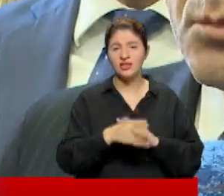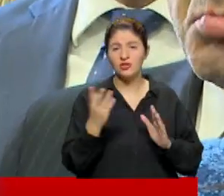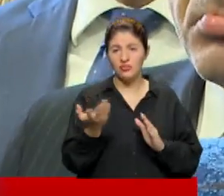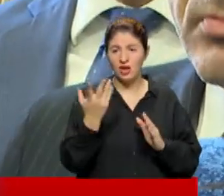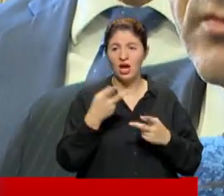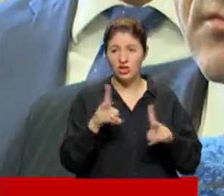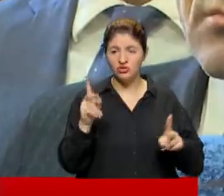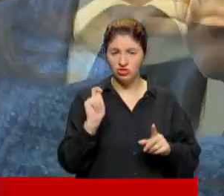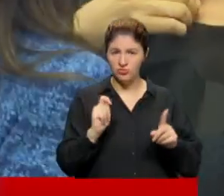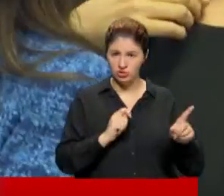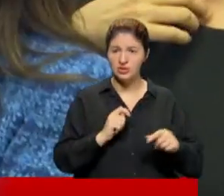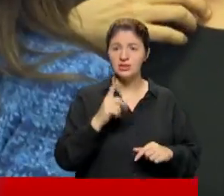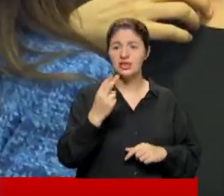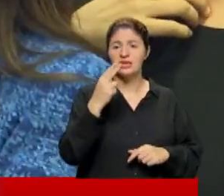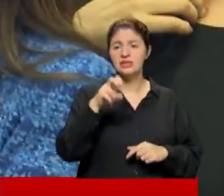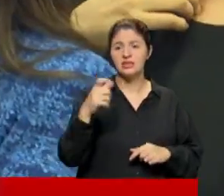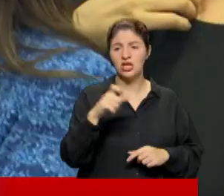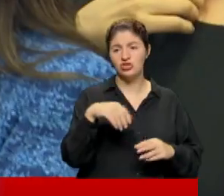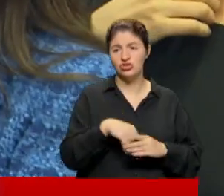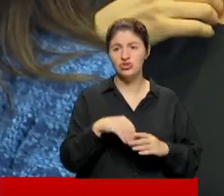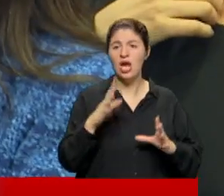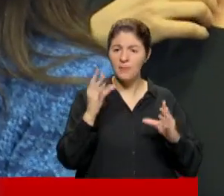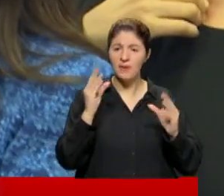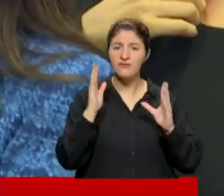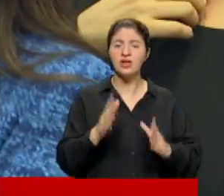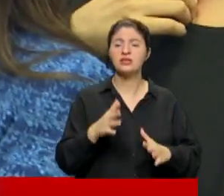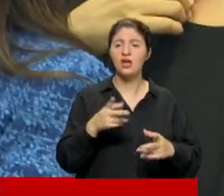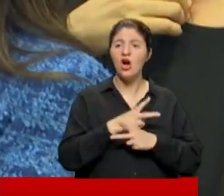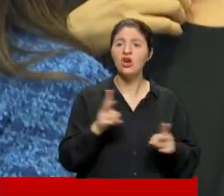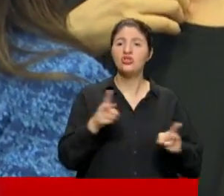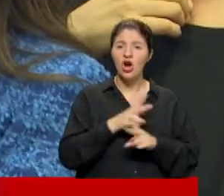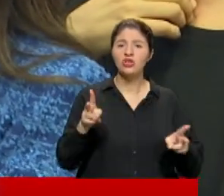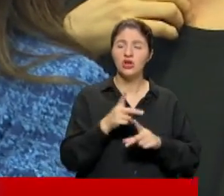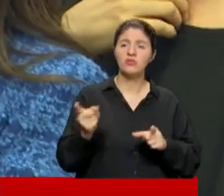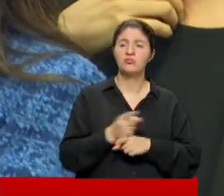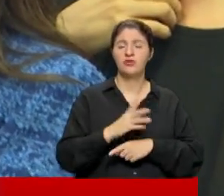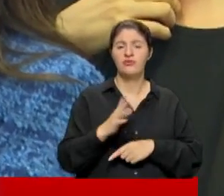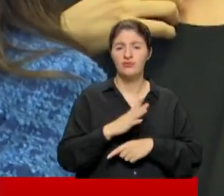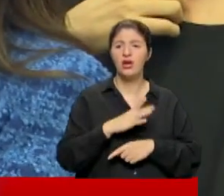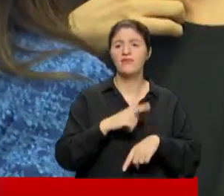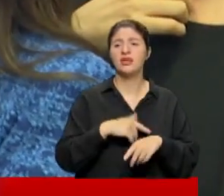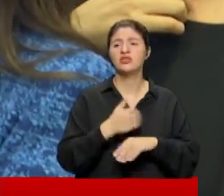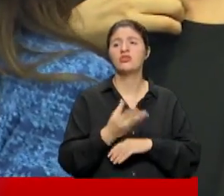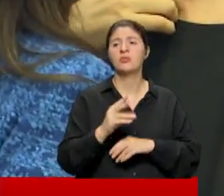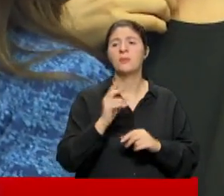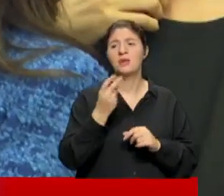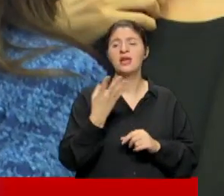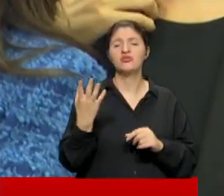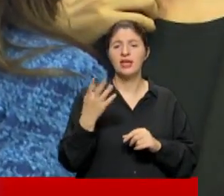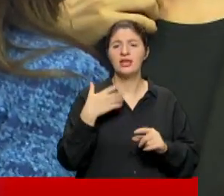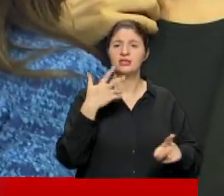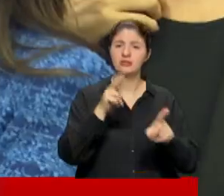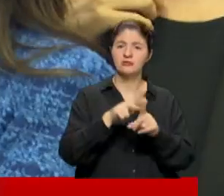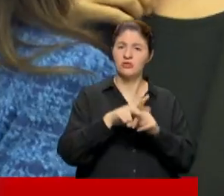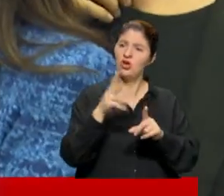hattımızda daha açılış yapacağız 78 ay içerisinde epeyce açılışımız var Vakit geç olmadan birkaç tanesine